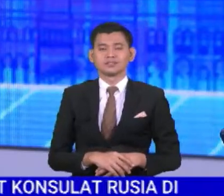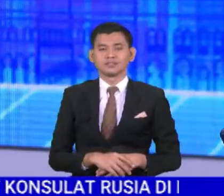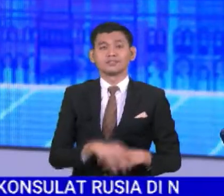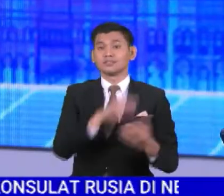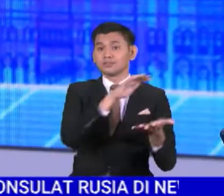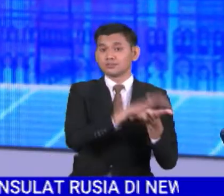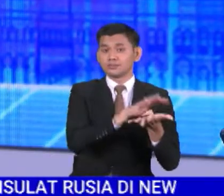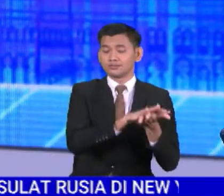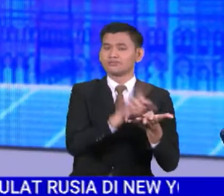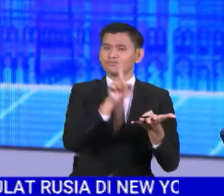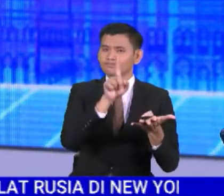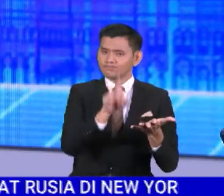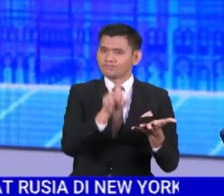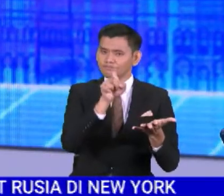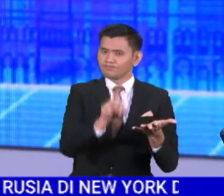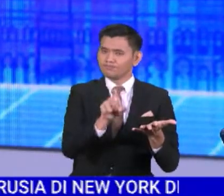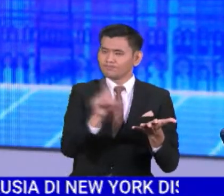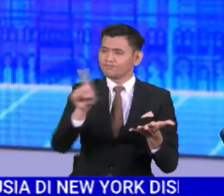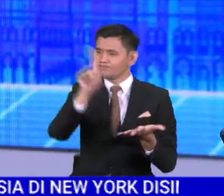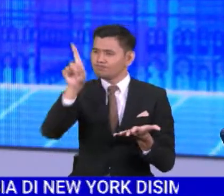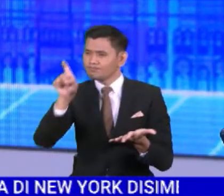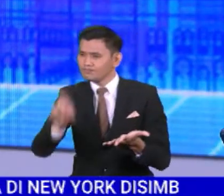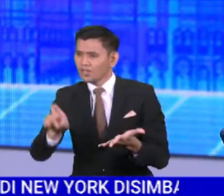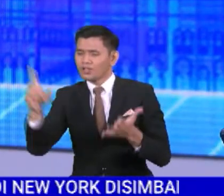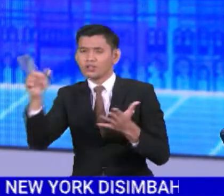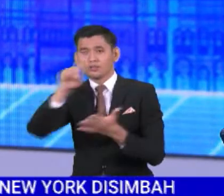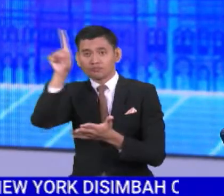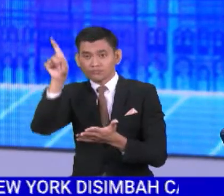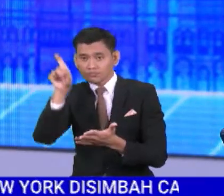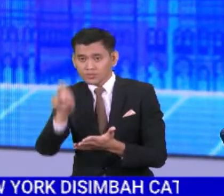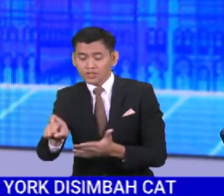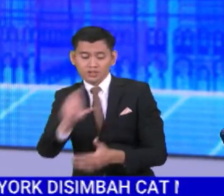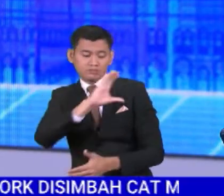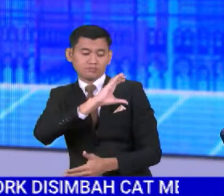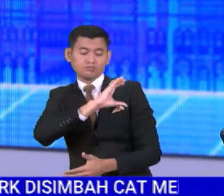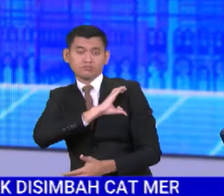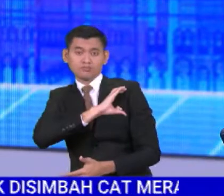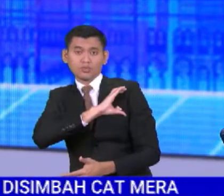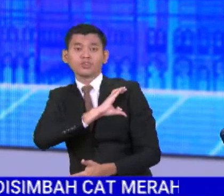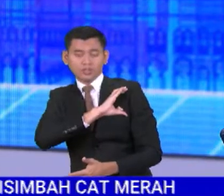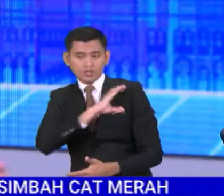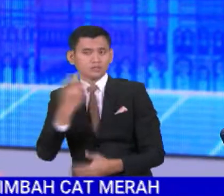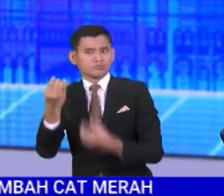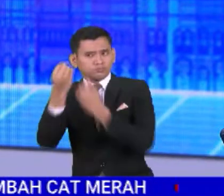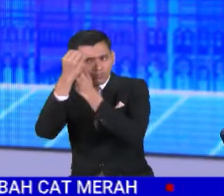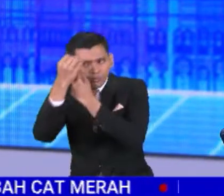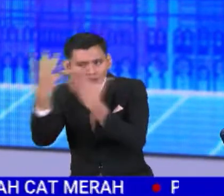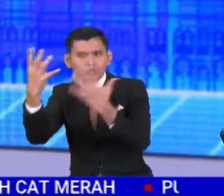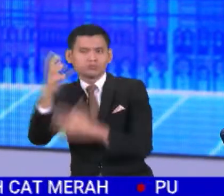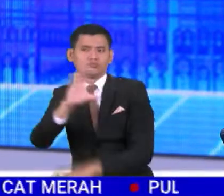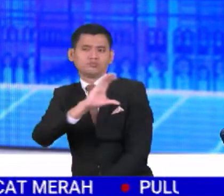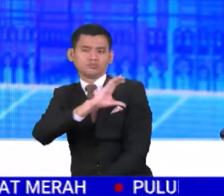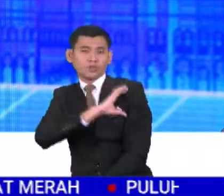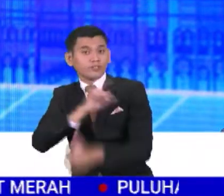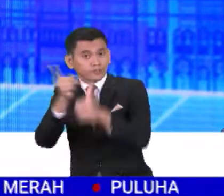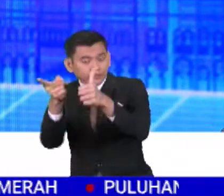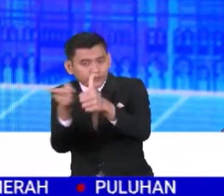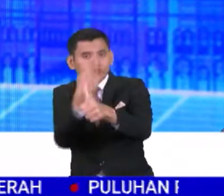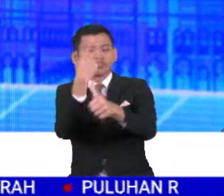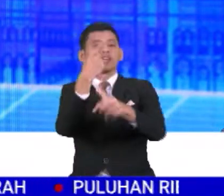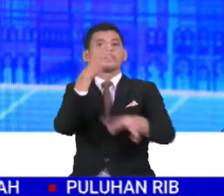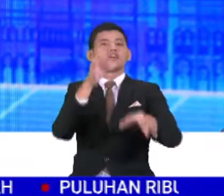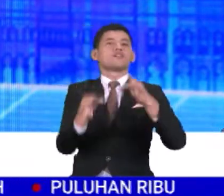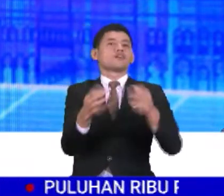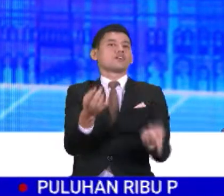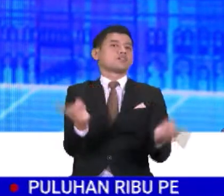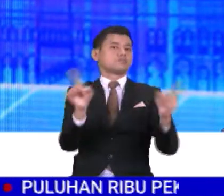Pihak sekolah perlu merujuk kepada pihak polis terlebih dahulu sebelum mengeluarkan sebarang notis pemakluman atau peringatan mengenai insiden